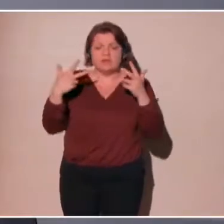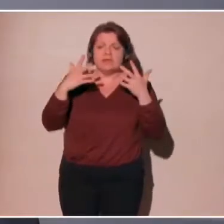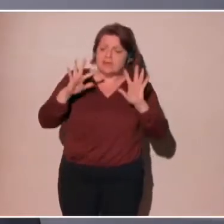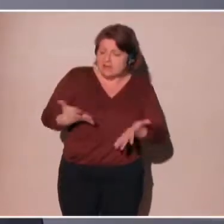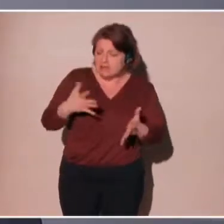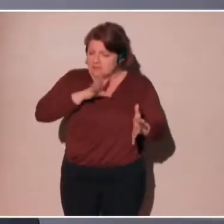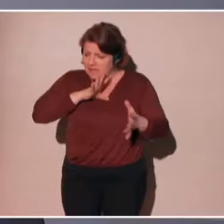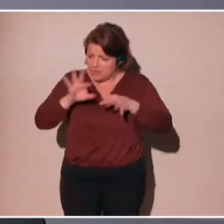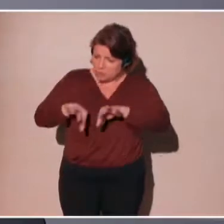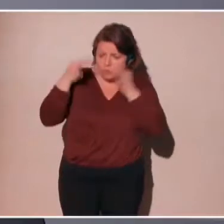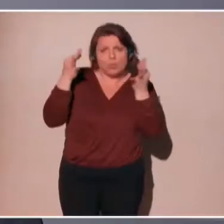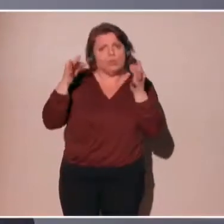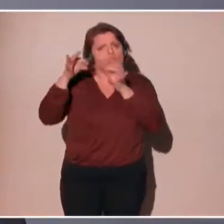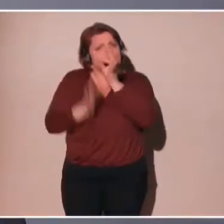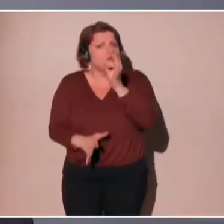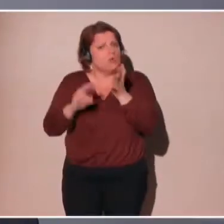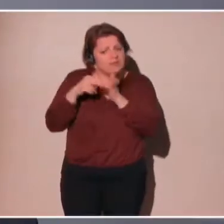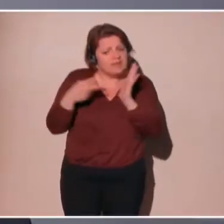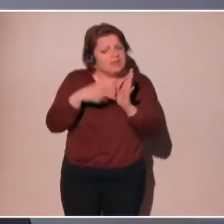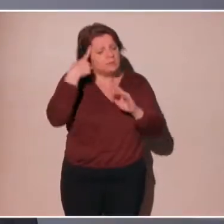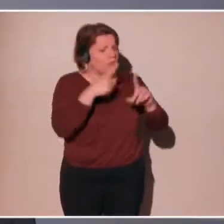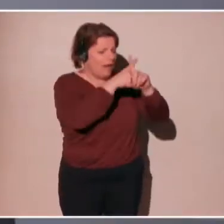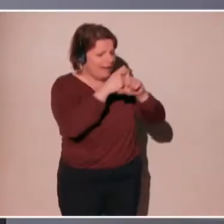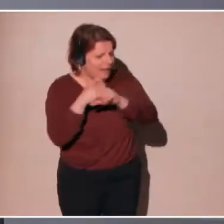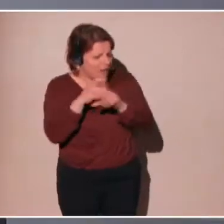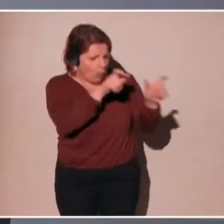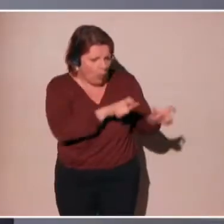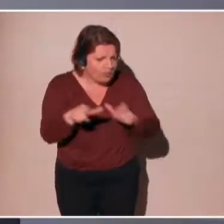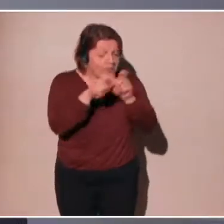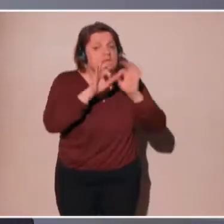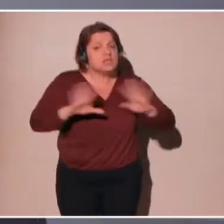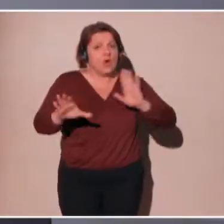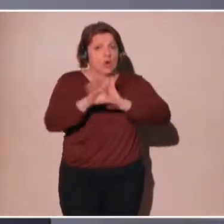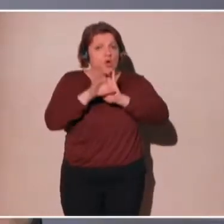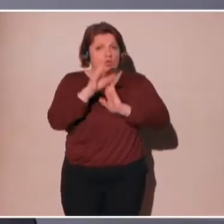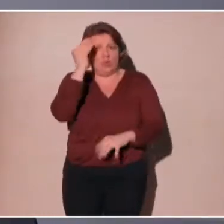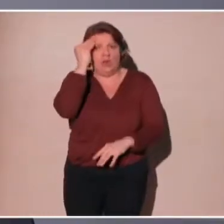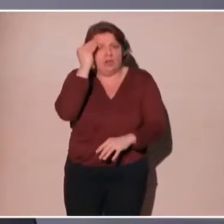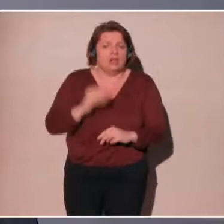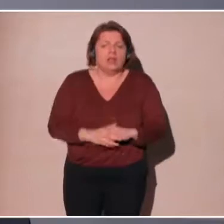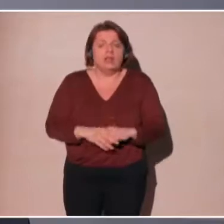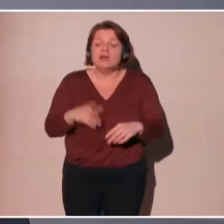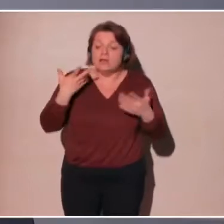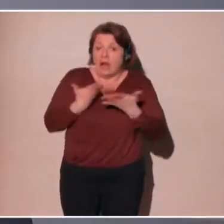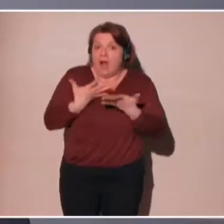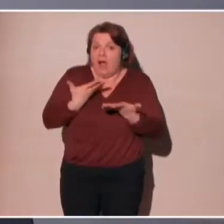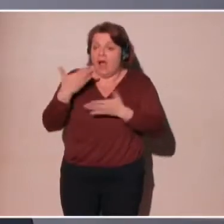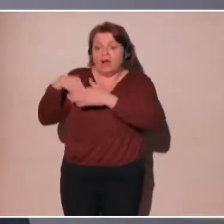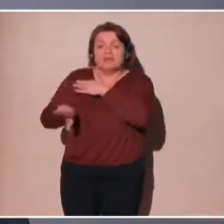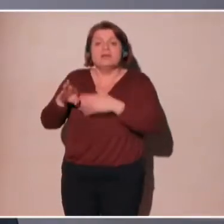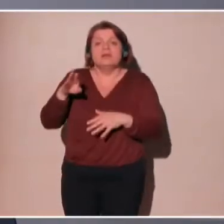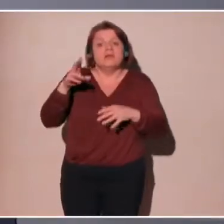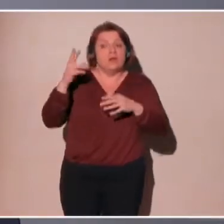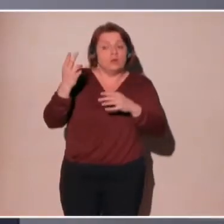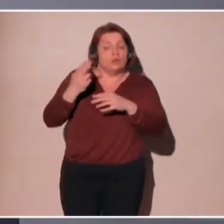technique la capacité à auditer des algorithmes sans avoir à en connaître le code. » Et ça, c'est l'objet de très nombreuses recherches, notamment au sein de l'INRIA,